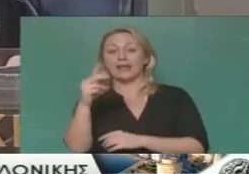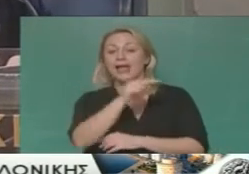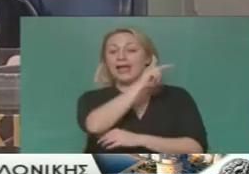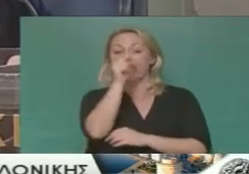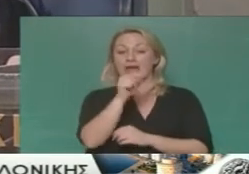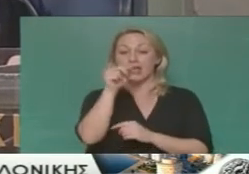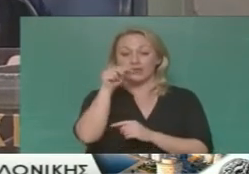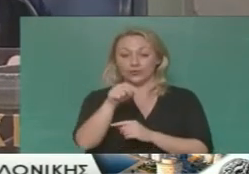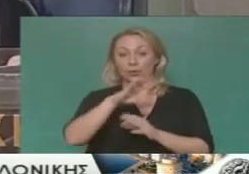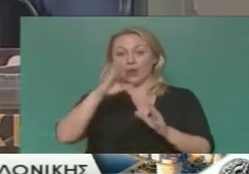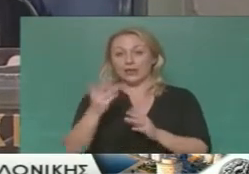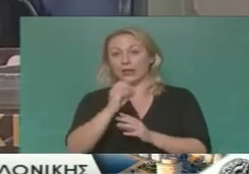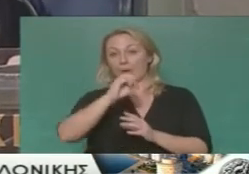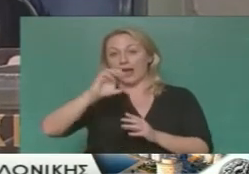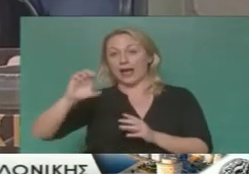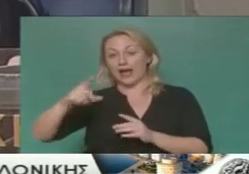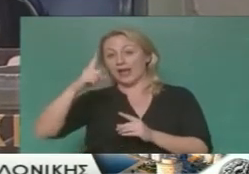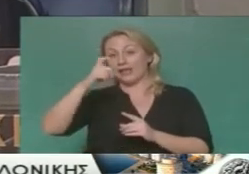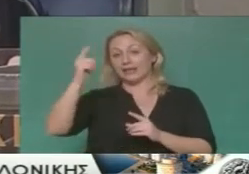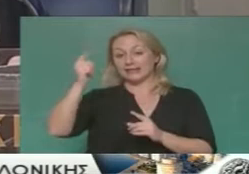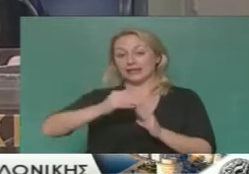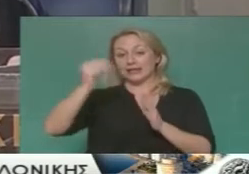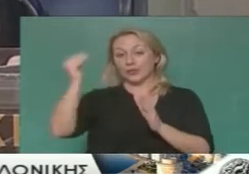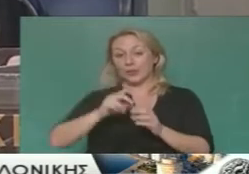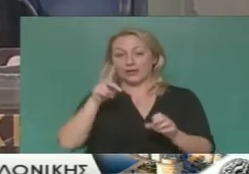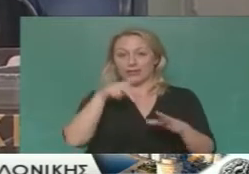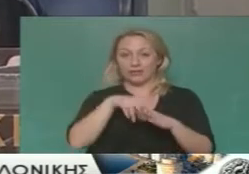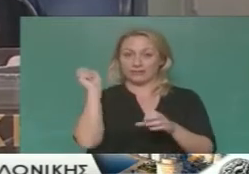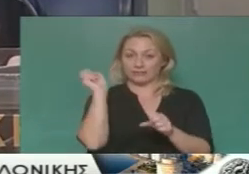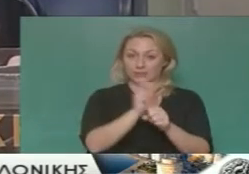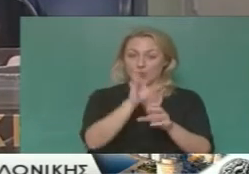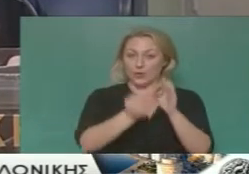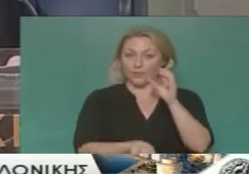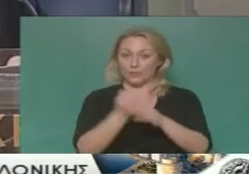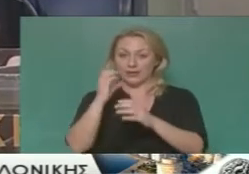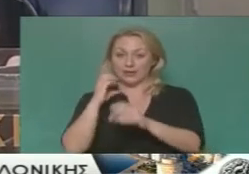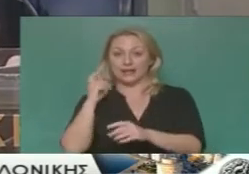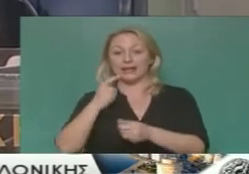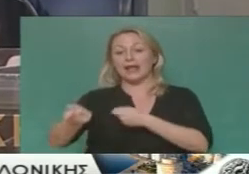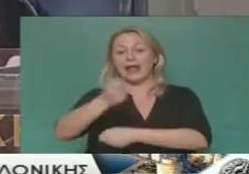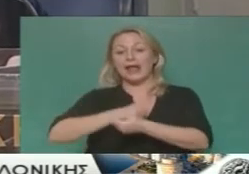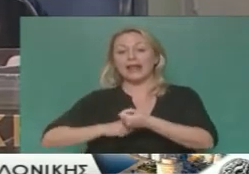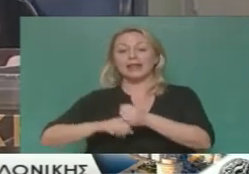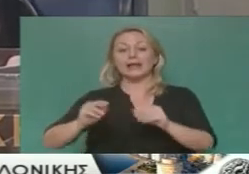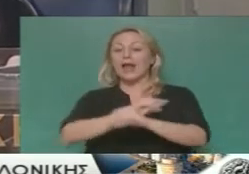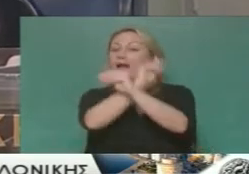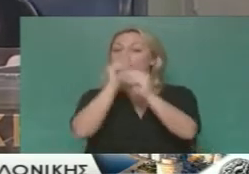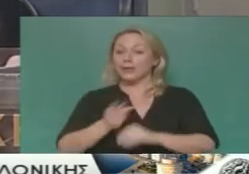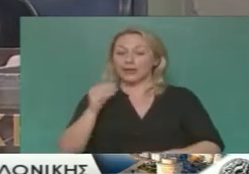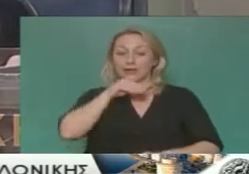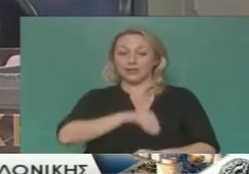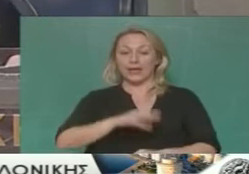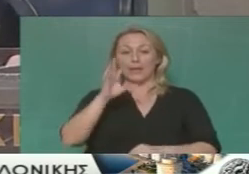που βγάζοντας τον ΟΑΕ 10% για αποθεματικό για τα νέα λεωφορεία και εισφορά αλληλεγγύης, κατέληγαν στα χέρια μας